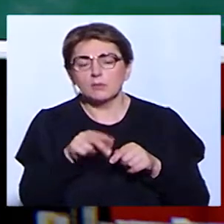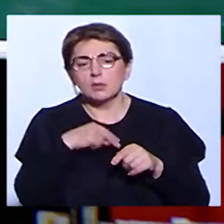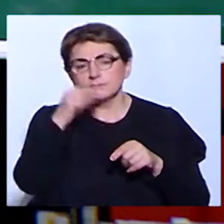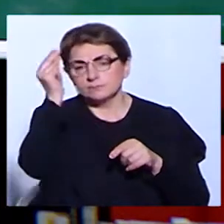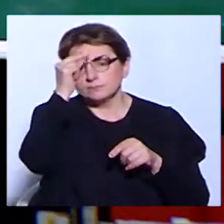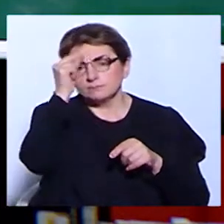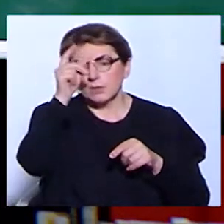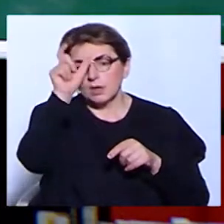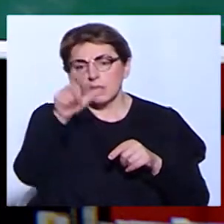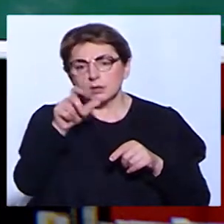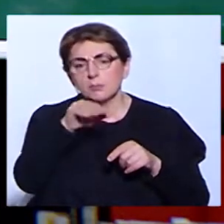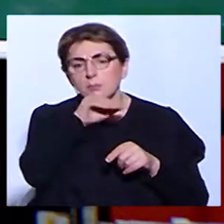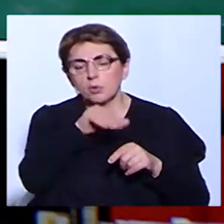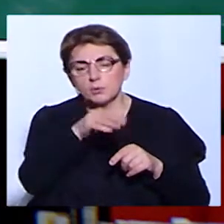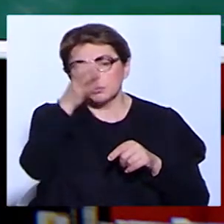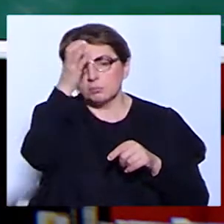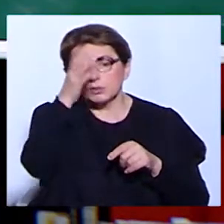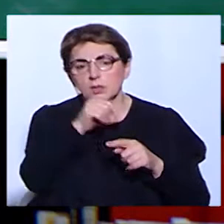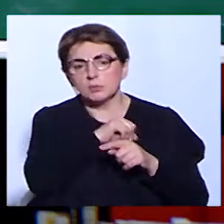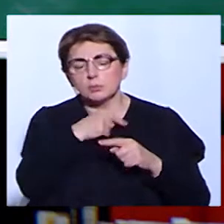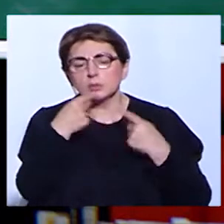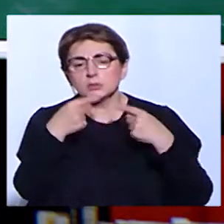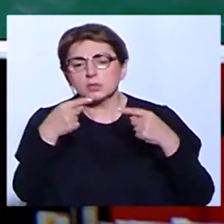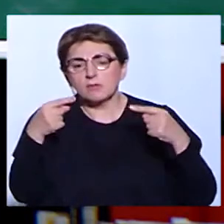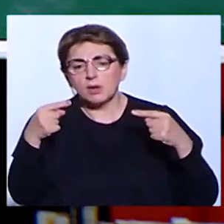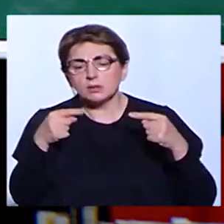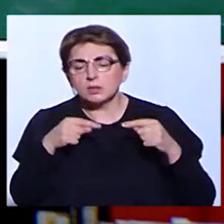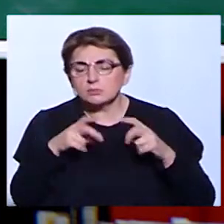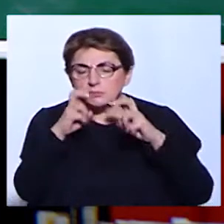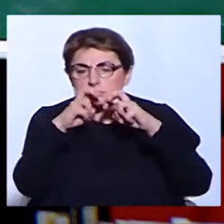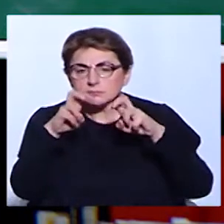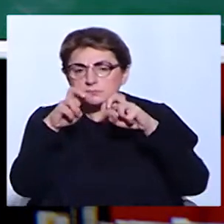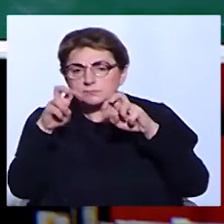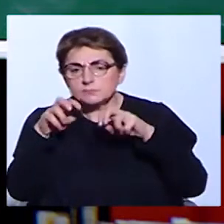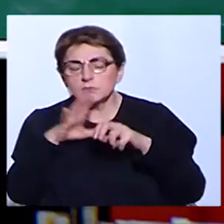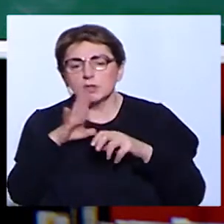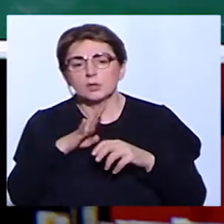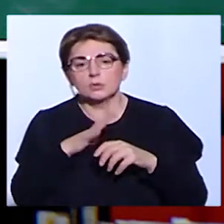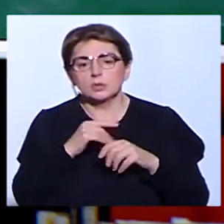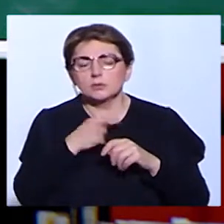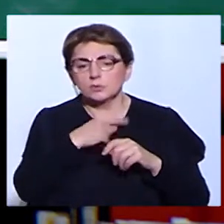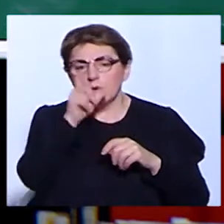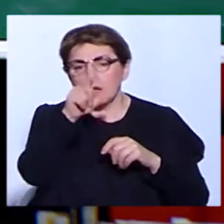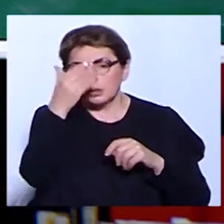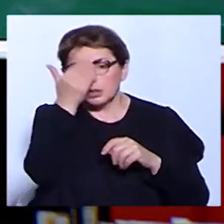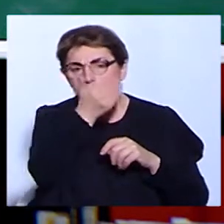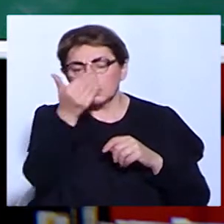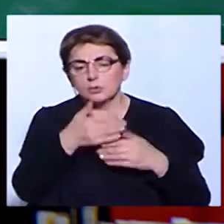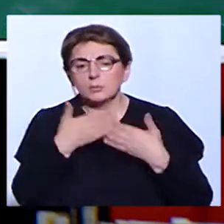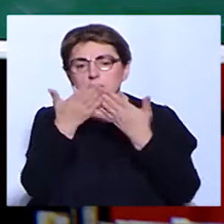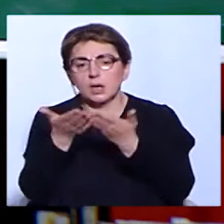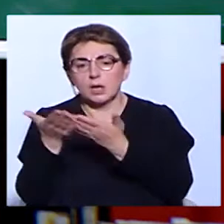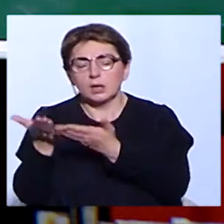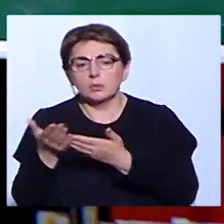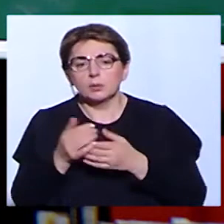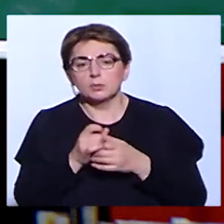სწავლულები და მეცნიერები სხვადასხვა თეორიებს თავაზობდნენ კაცობრიობას. თუმცა პირველი